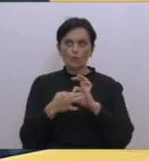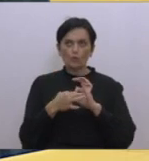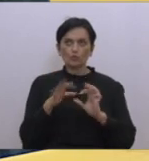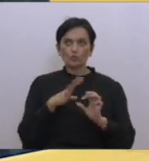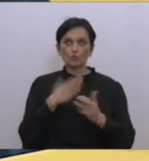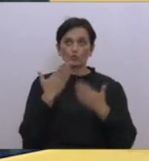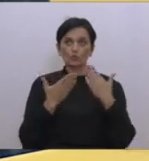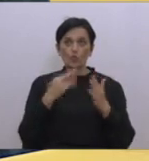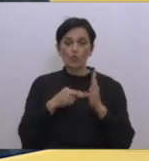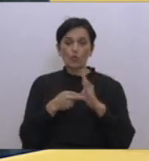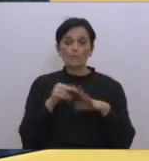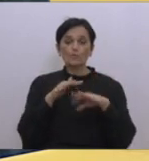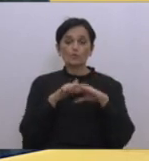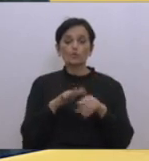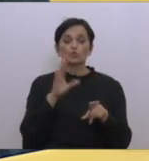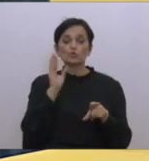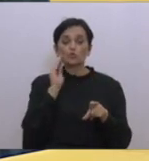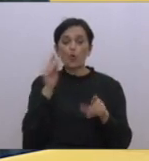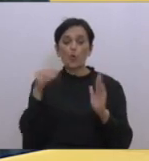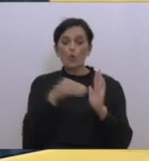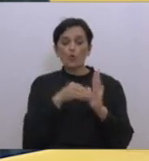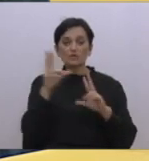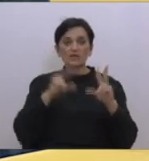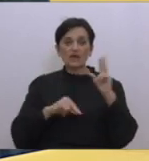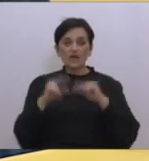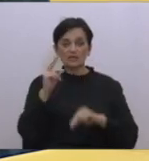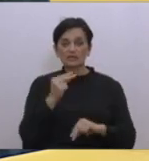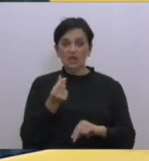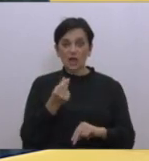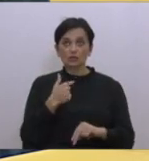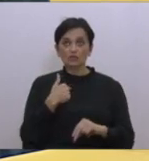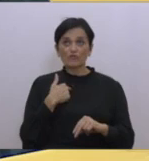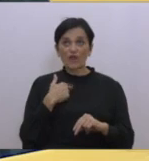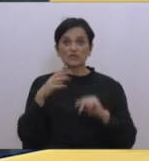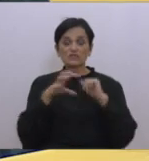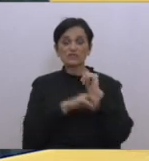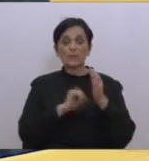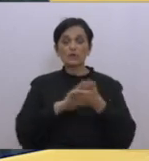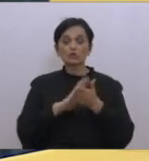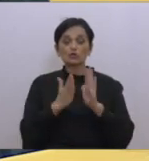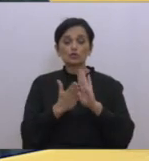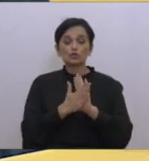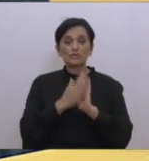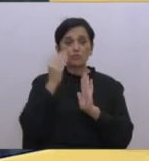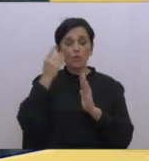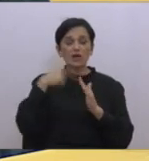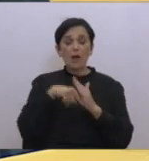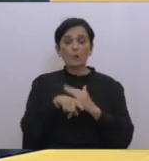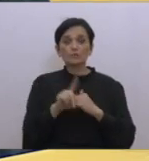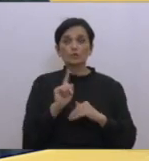თუ ბიუჯეტში როდიდან გაითვალისწინონ ეს თანხები, და ჩვენ საბოლოოდ შევჯერდით იმ პოზიციაზე, რომ გამომდინარე იქიდან,